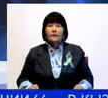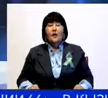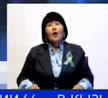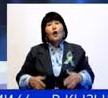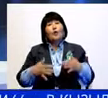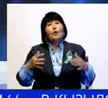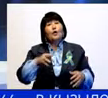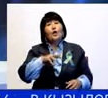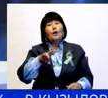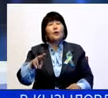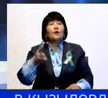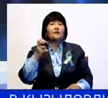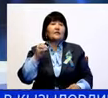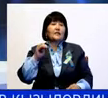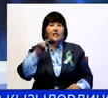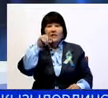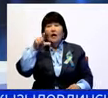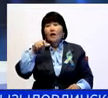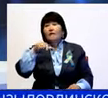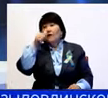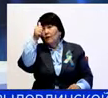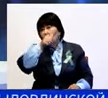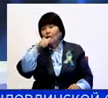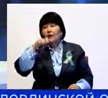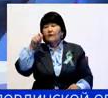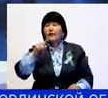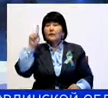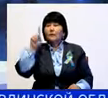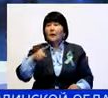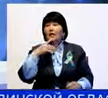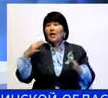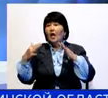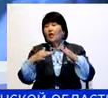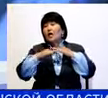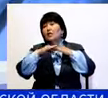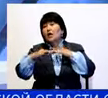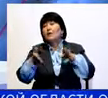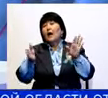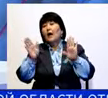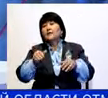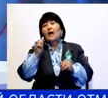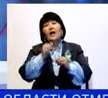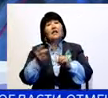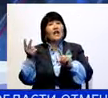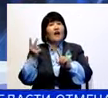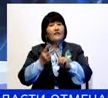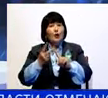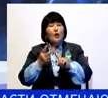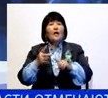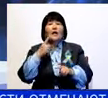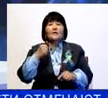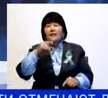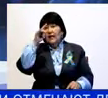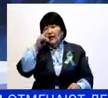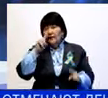Более 1 200 000 казахстанцев в годы войны было мобилизовано на фронт. На полях сражения остался каждый второй. Солдаты из